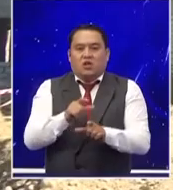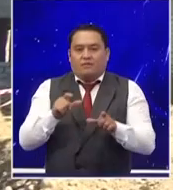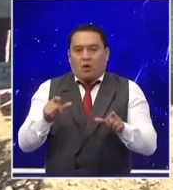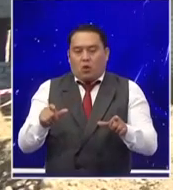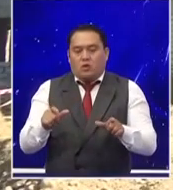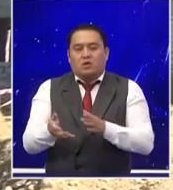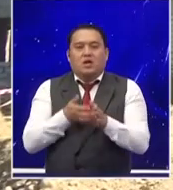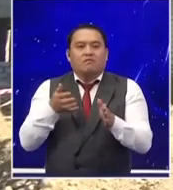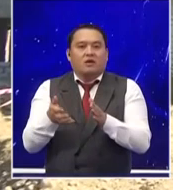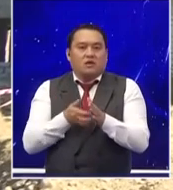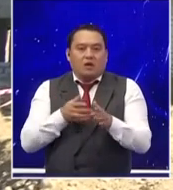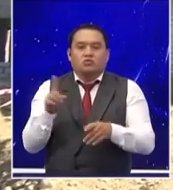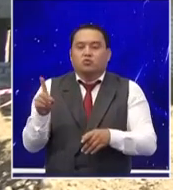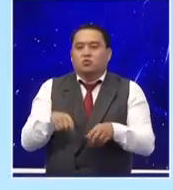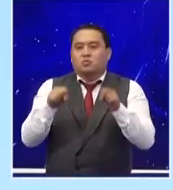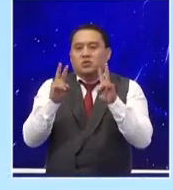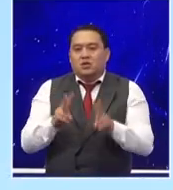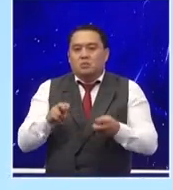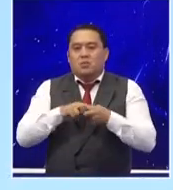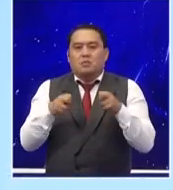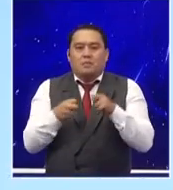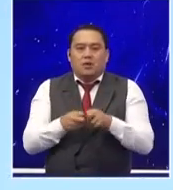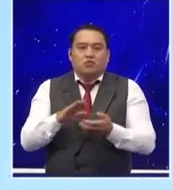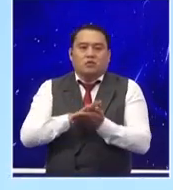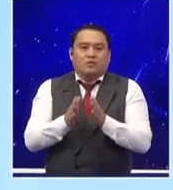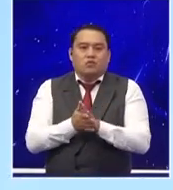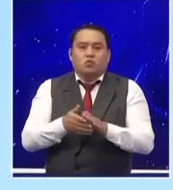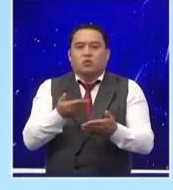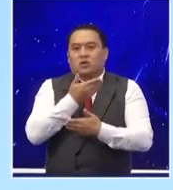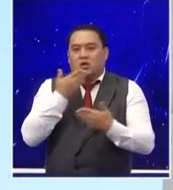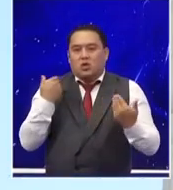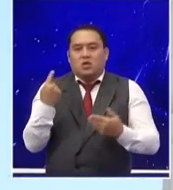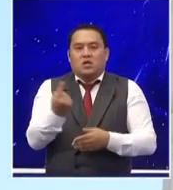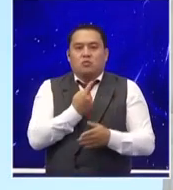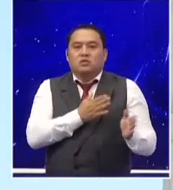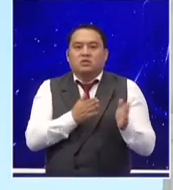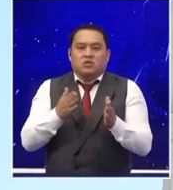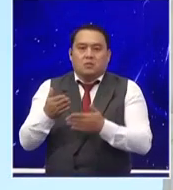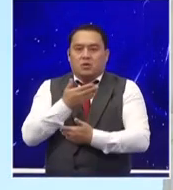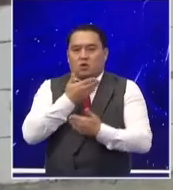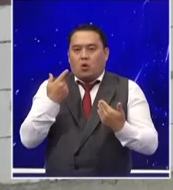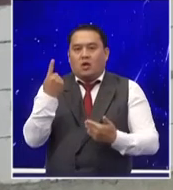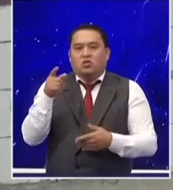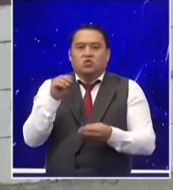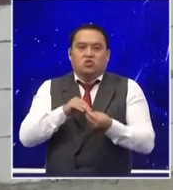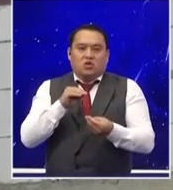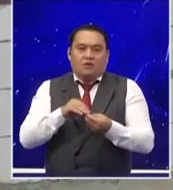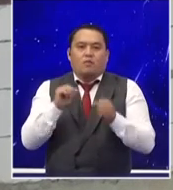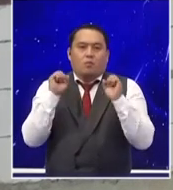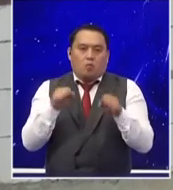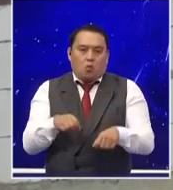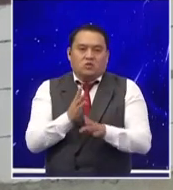однако этого недостаточно по словам специалистов проблема заключается в отсутствии единой системы то есть один и тот же человек может